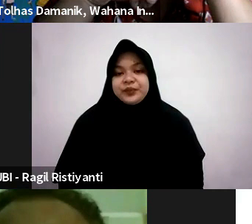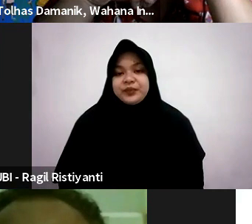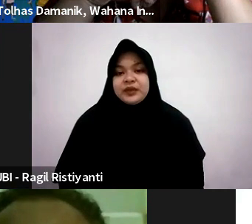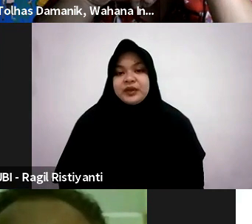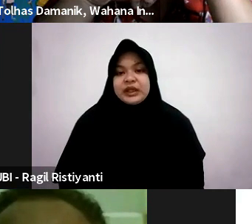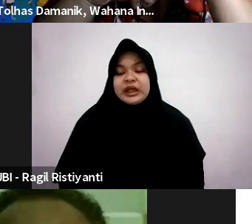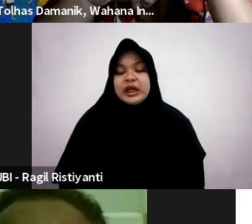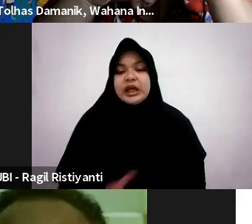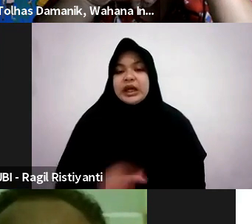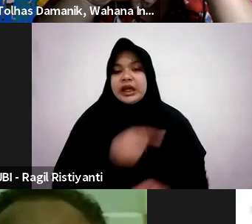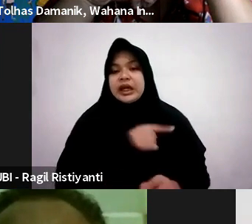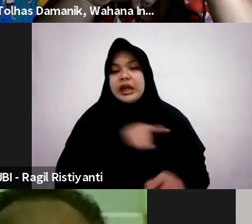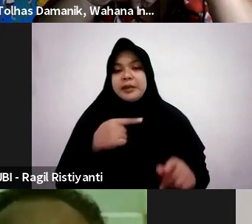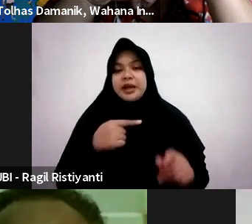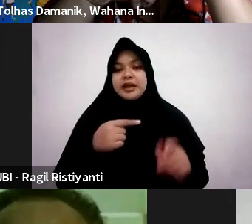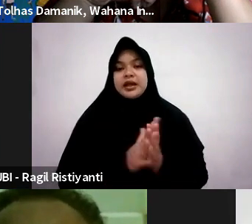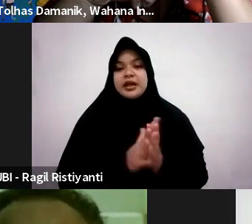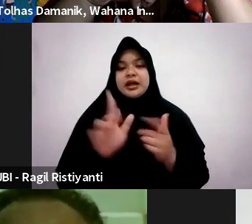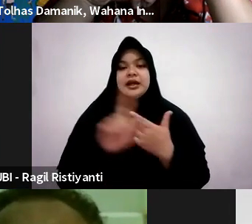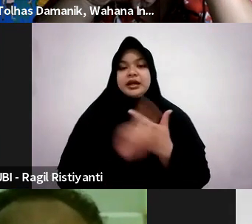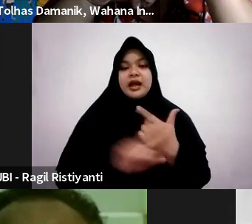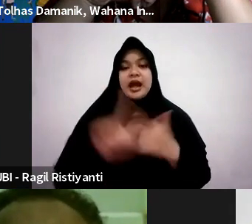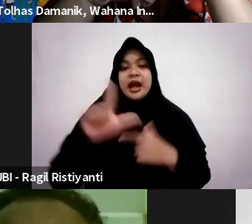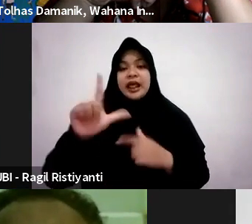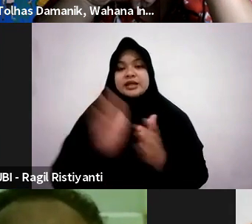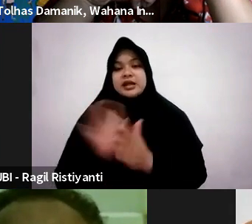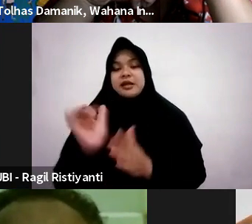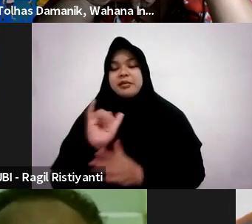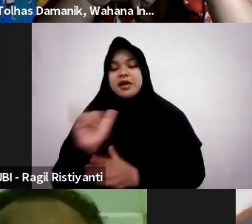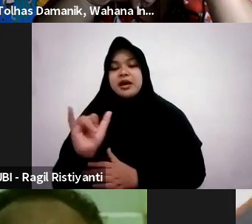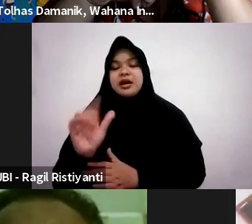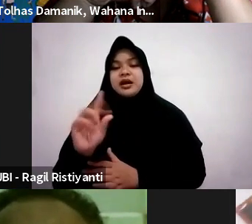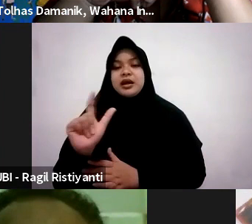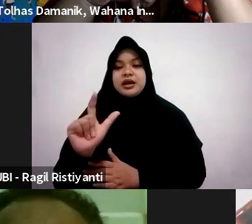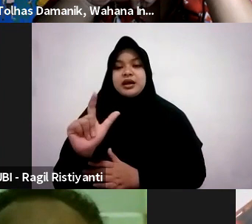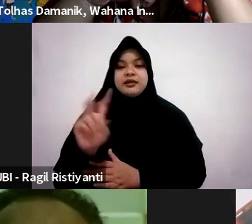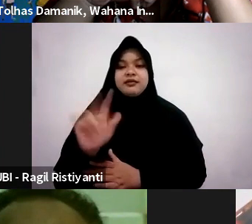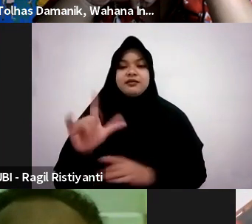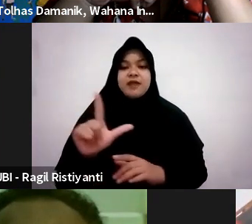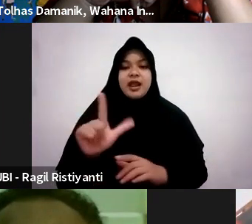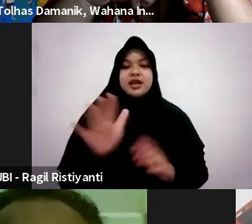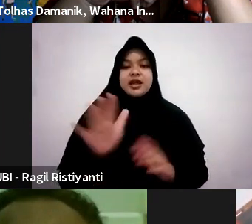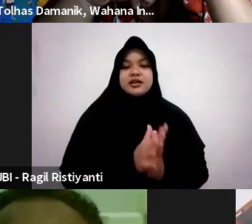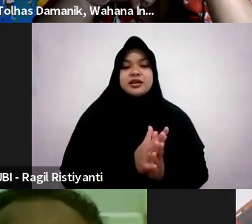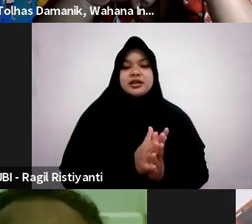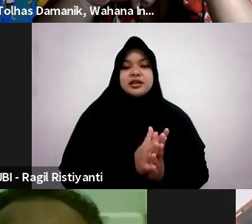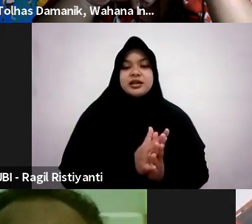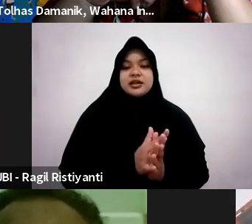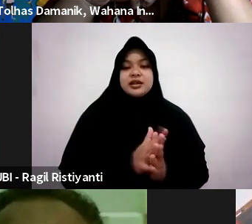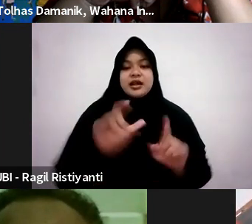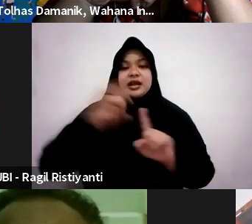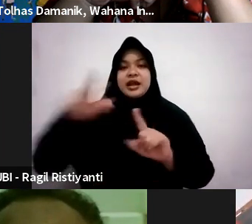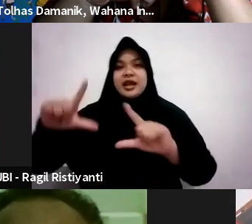namanya ya Elsam Arrival gitu cuma naik juga komposisinya Dea Katolik sih Yaelah Yahudi